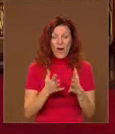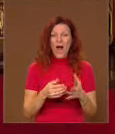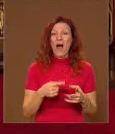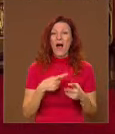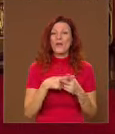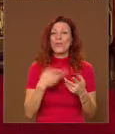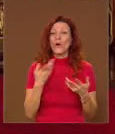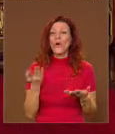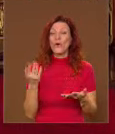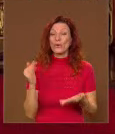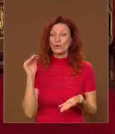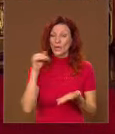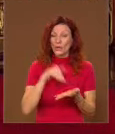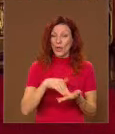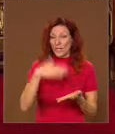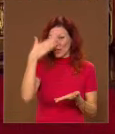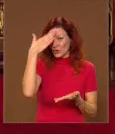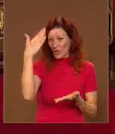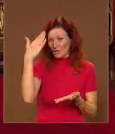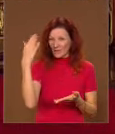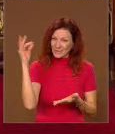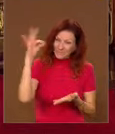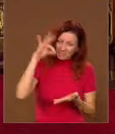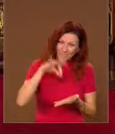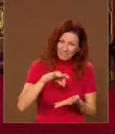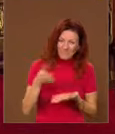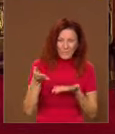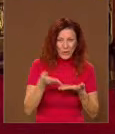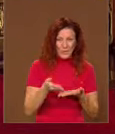Мир на тебе, който благовести.